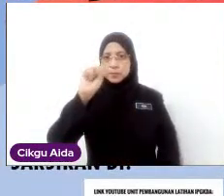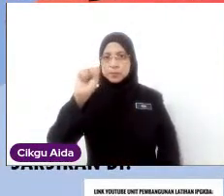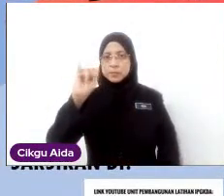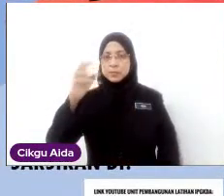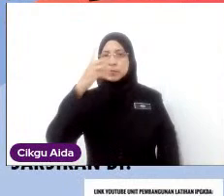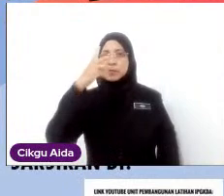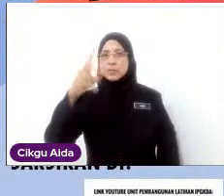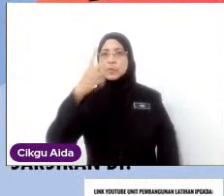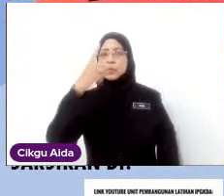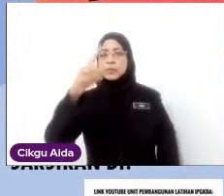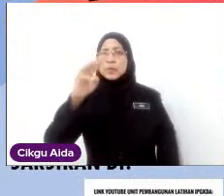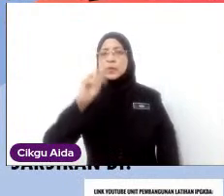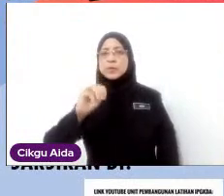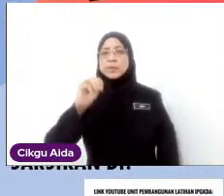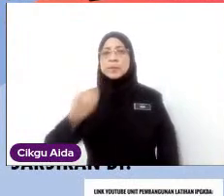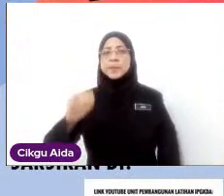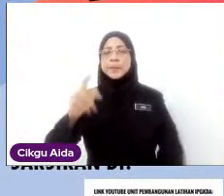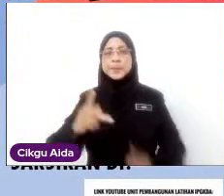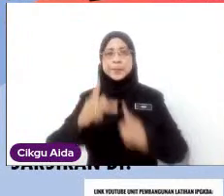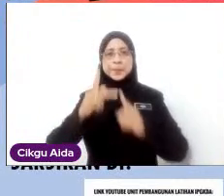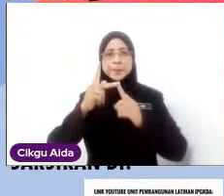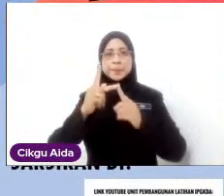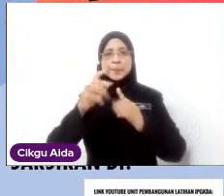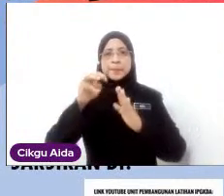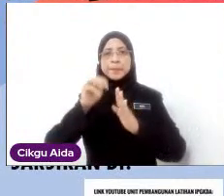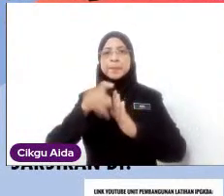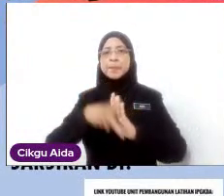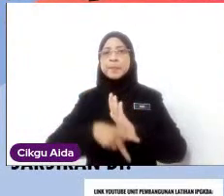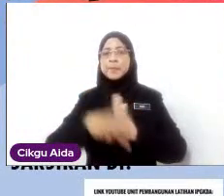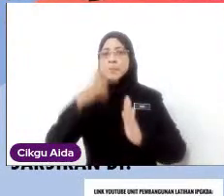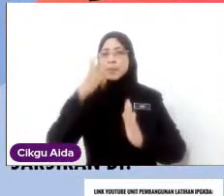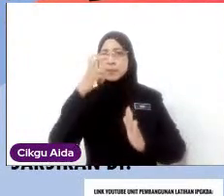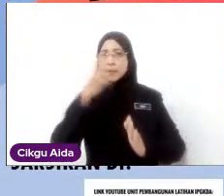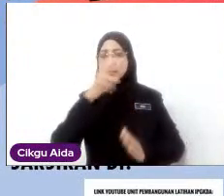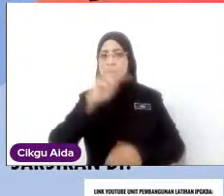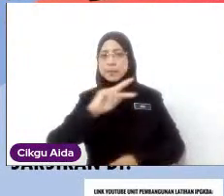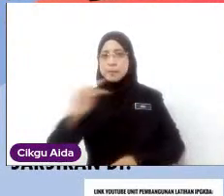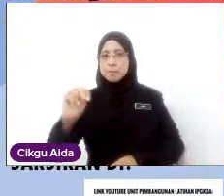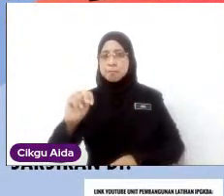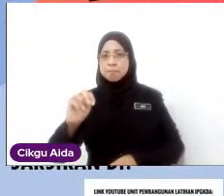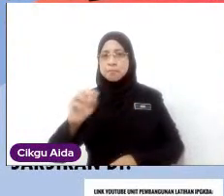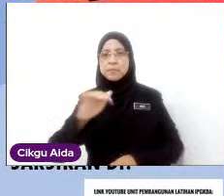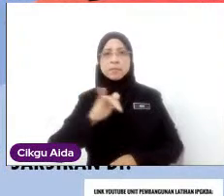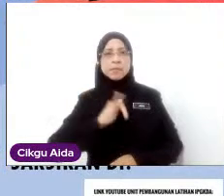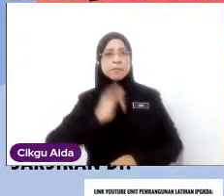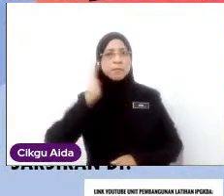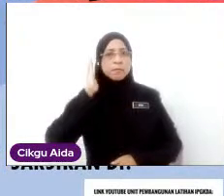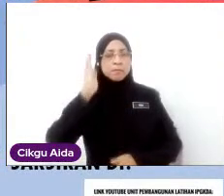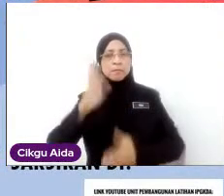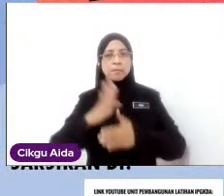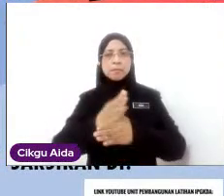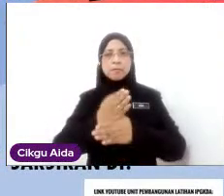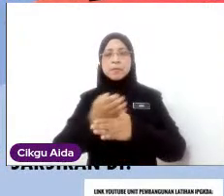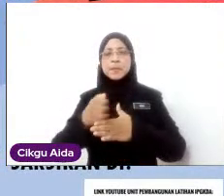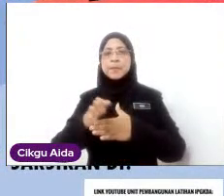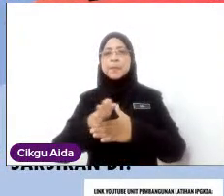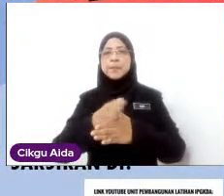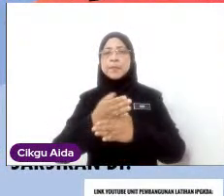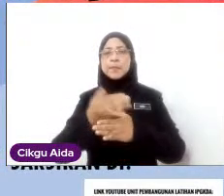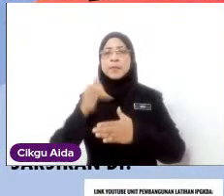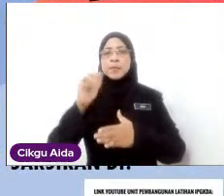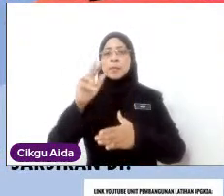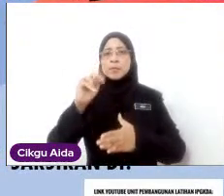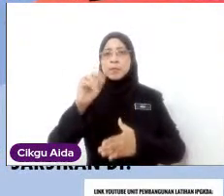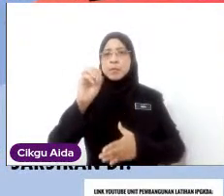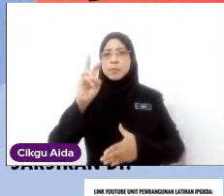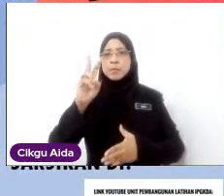tadi, saya bukan setakat mendedahkan inovasi saya, tapi saya pun berkongsi inovasi-inovasi yang sahabat-sahabat